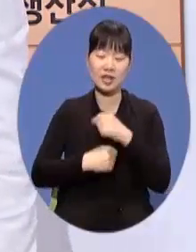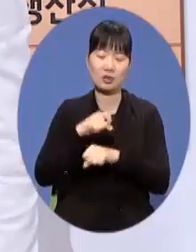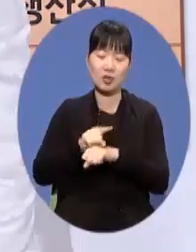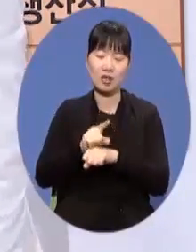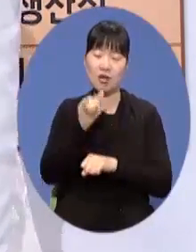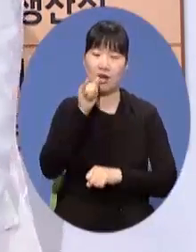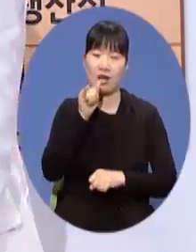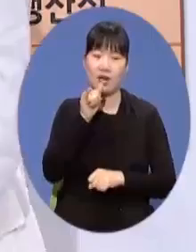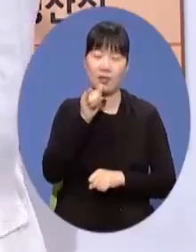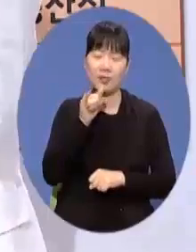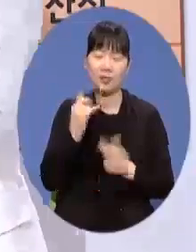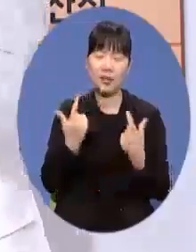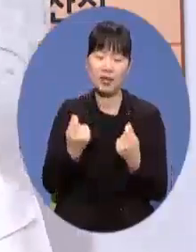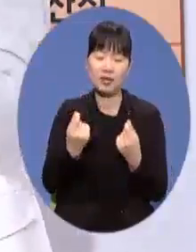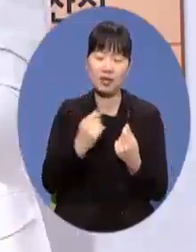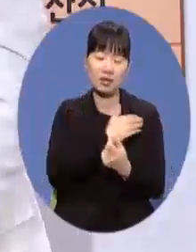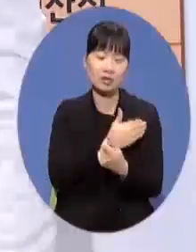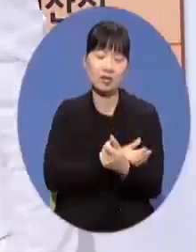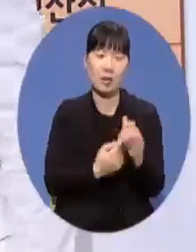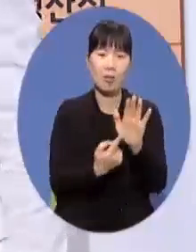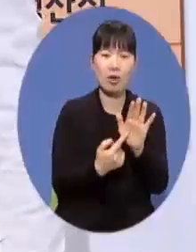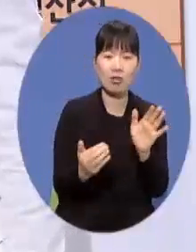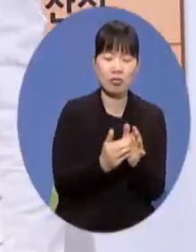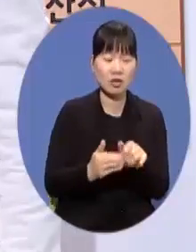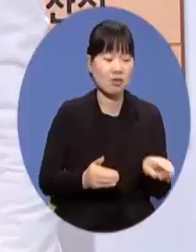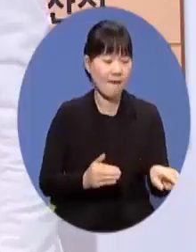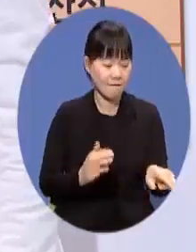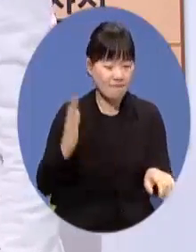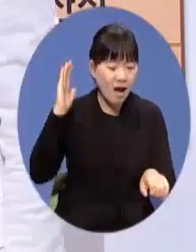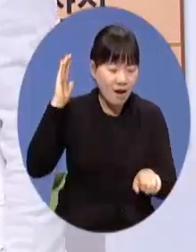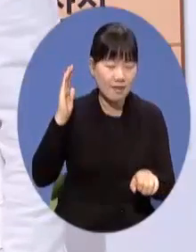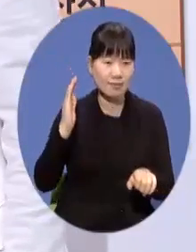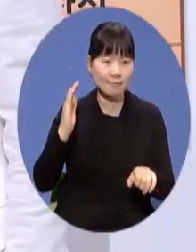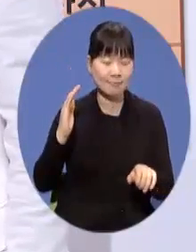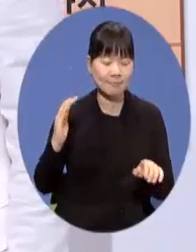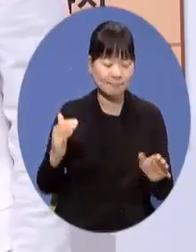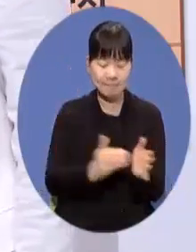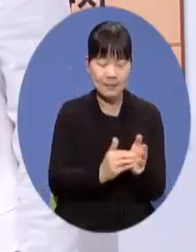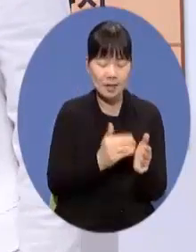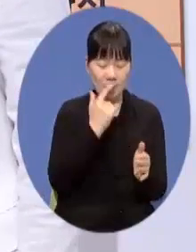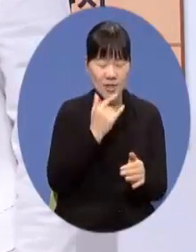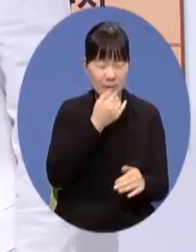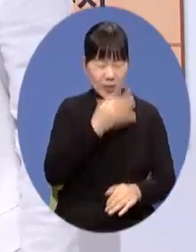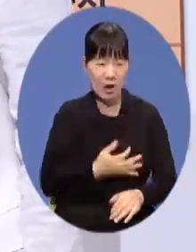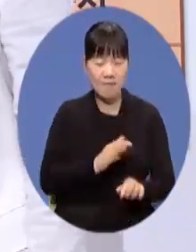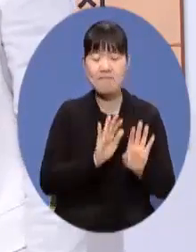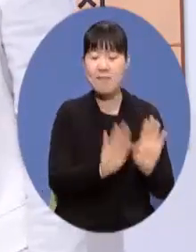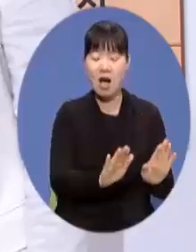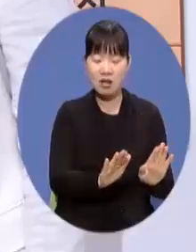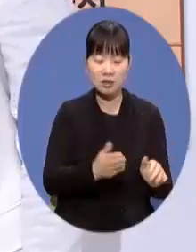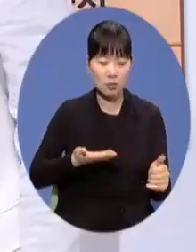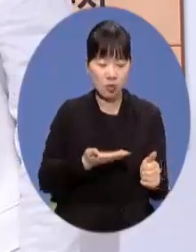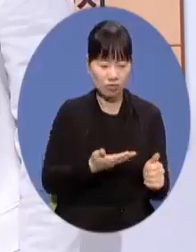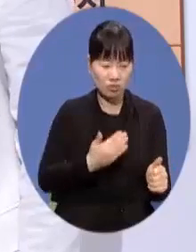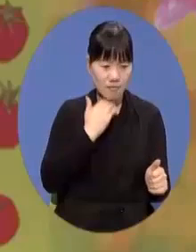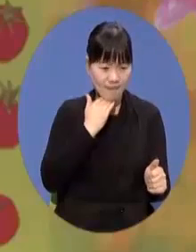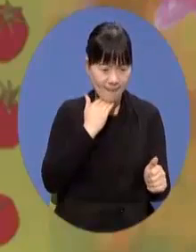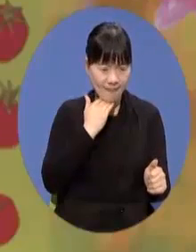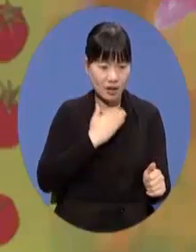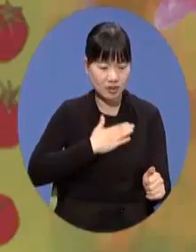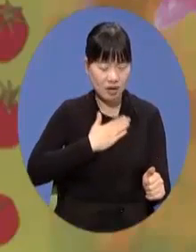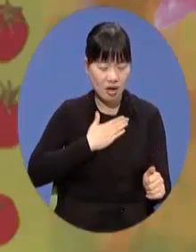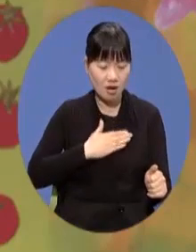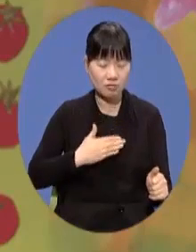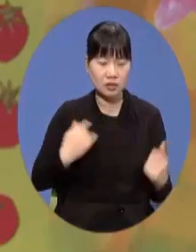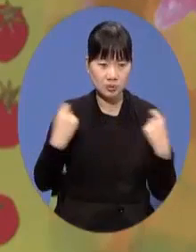자율성이라고 한다면 그렇게 딱 능력을 발휘했는데 어서 엄마 더 힘들어. 가만히 있어. 네. 먹여줄 때는 가만히 있어. 입혀줄 때는